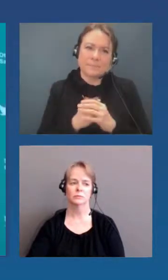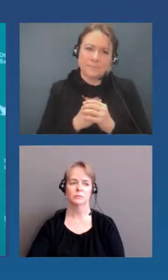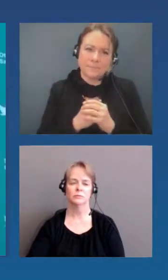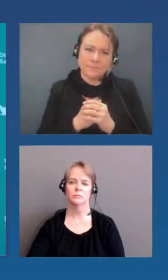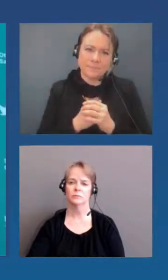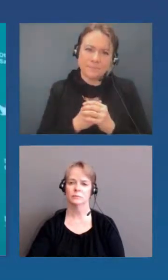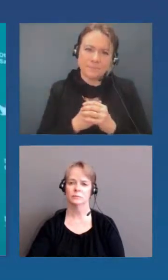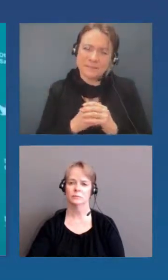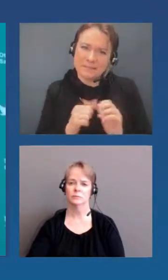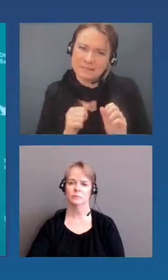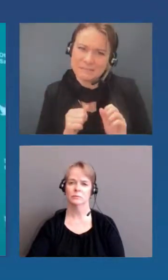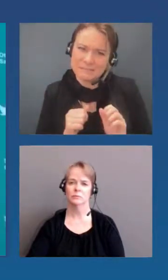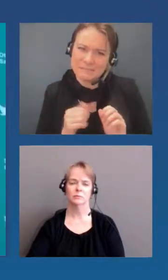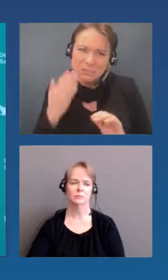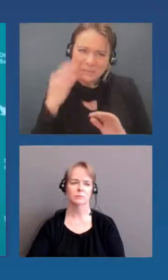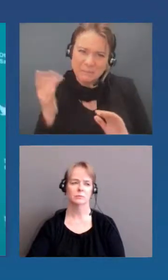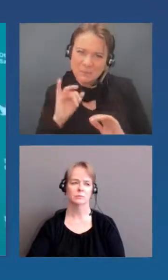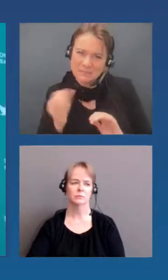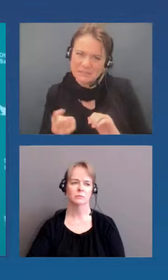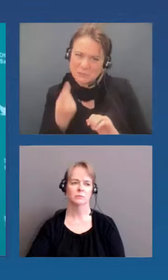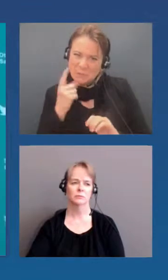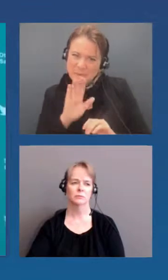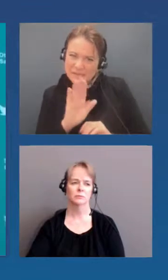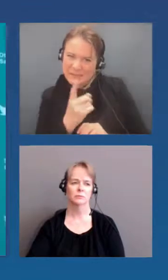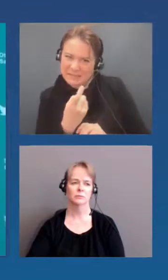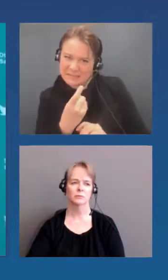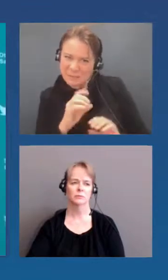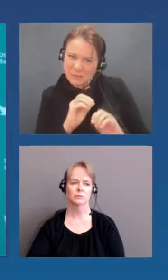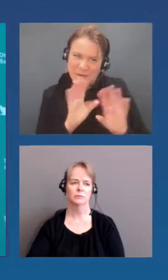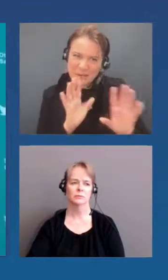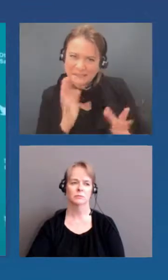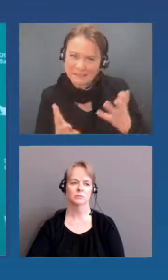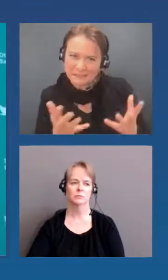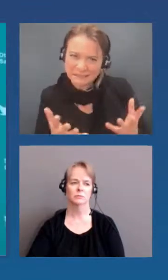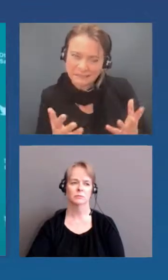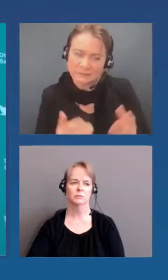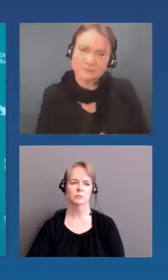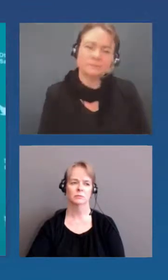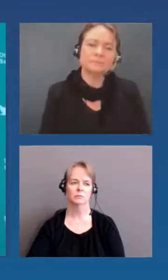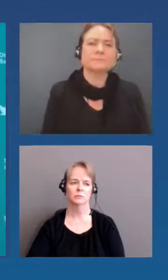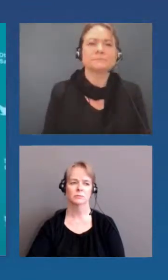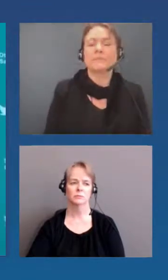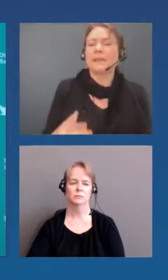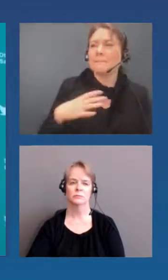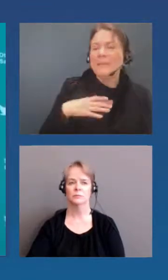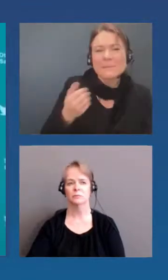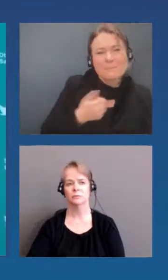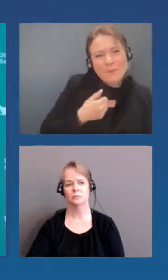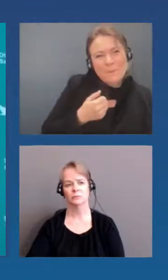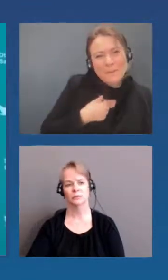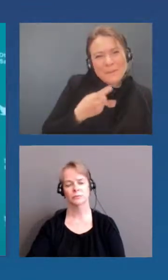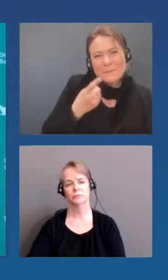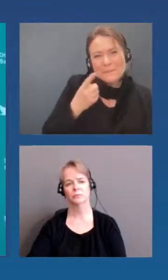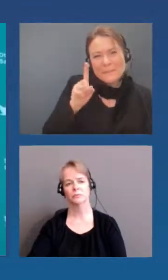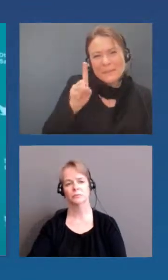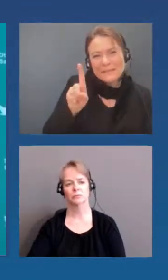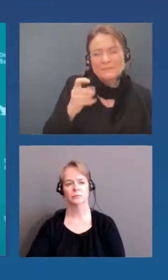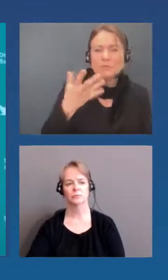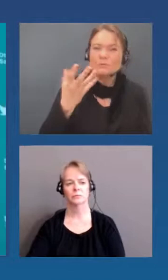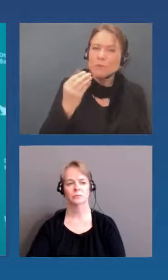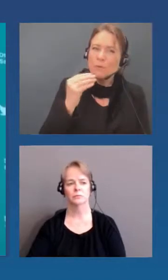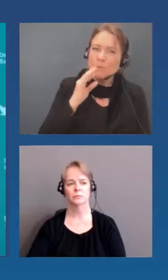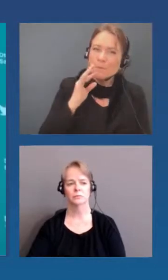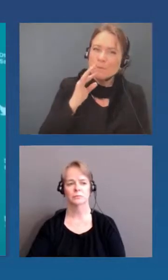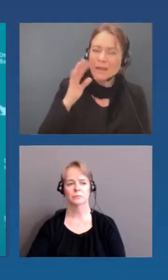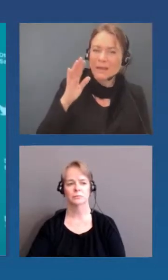Je ne sais pas si j'ai compris votre question complètement. Ben, en fait, je voulais que vous nous parliez justement